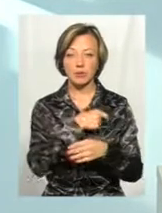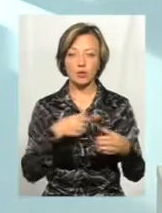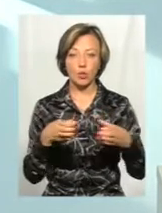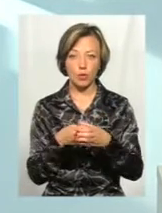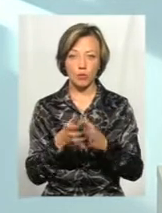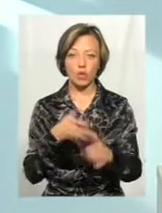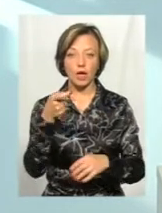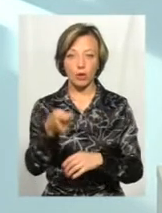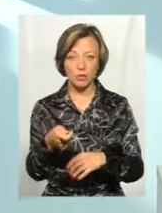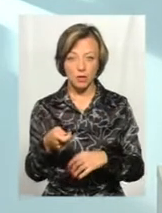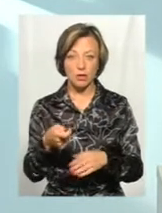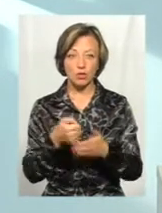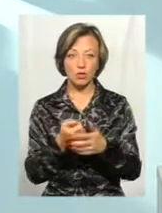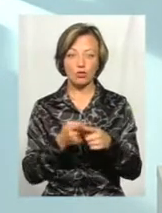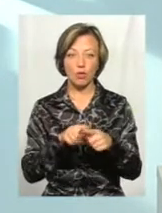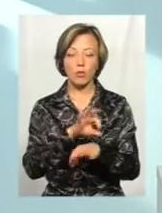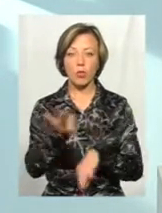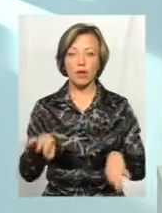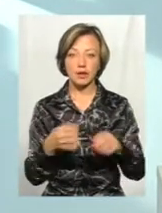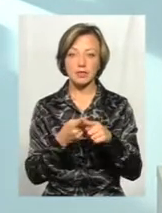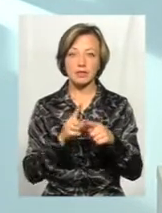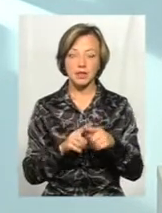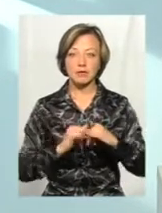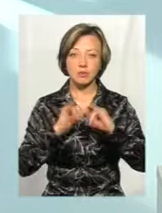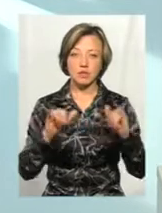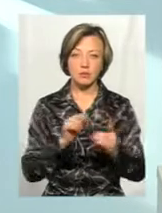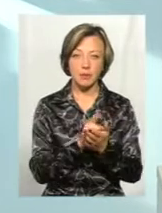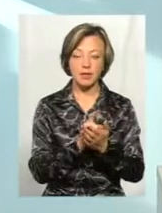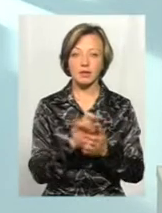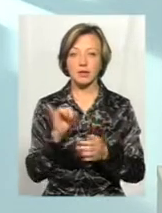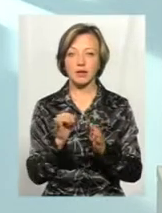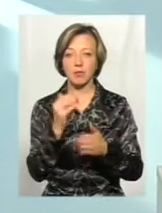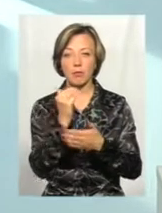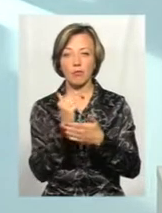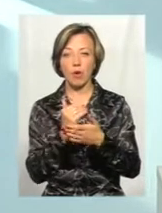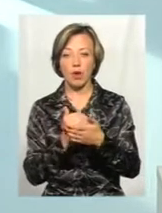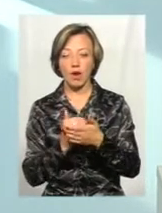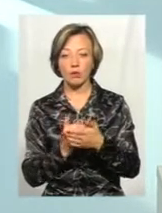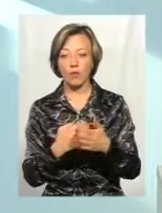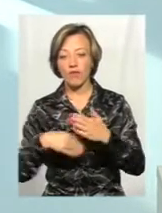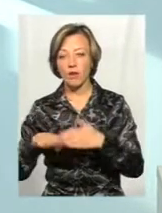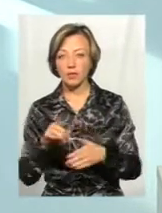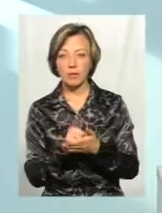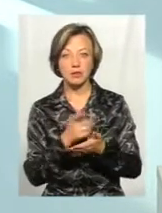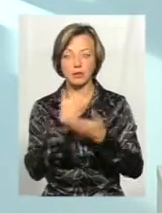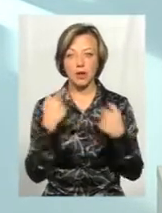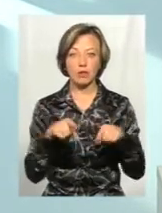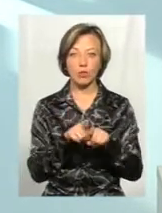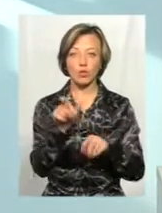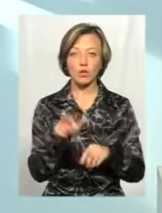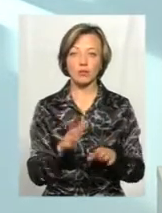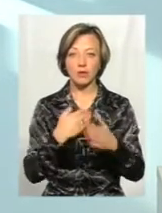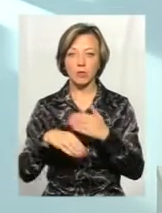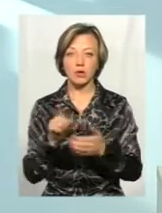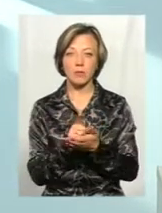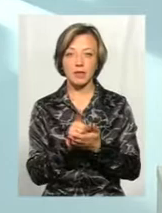корпусу подаються до цього проєкту, а це, зокрема, і збільшення пенсій, і порядку виходу на пенсію, щоб ми не мали такого, що людина буде